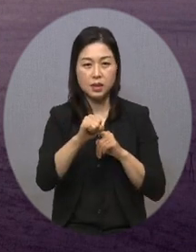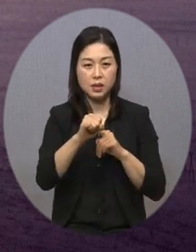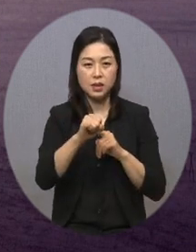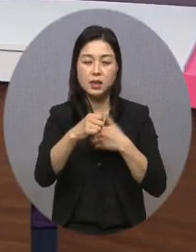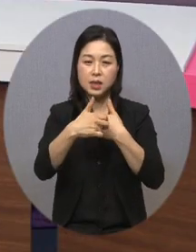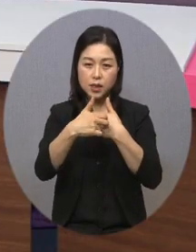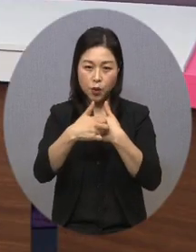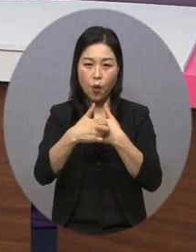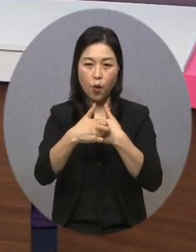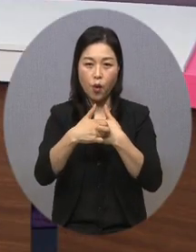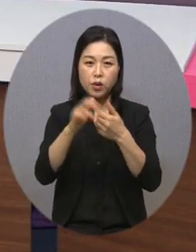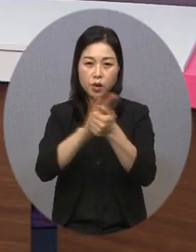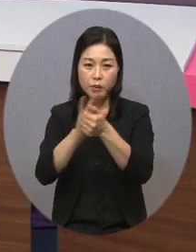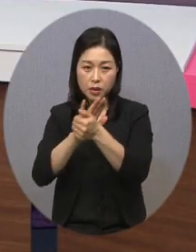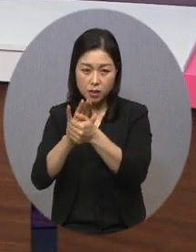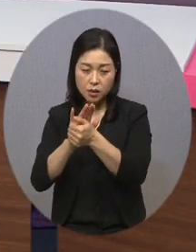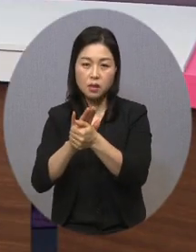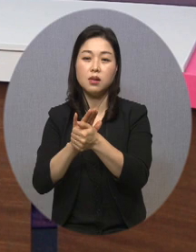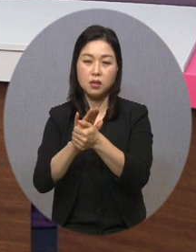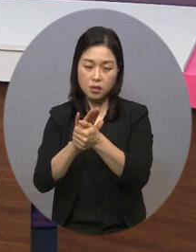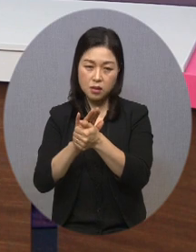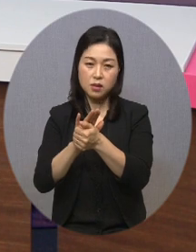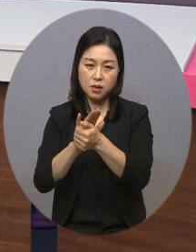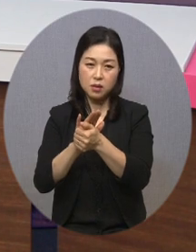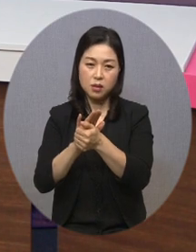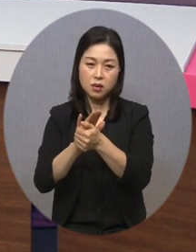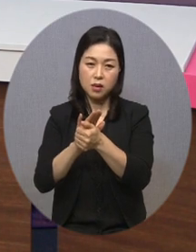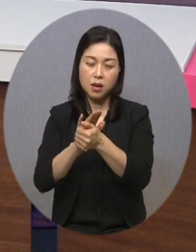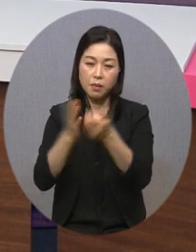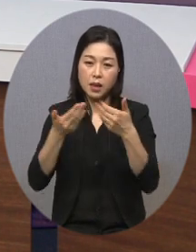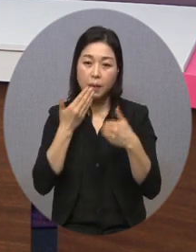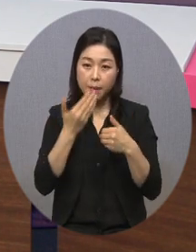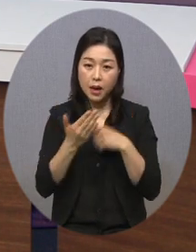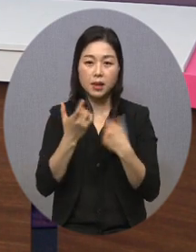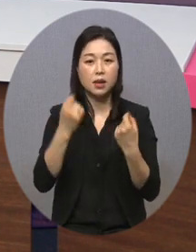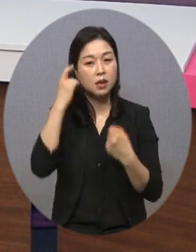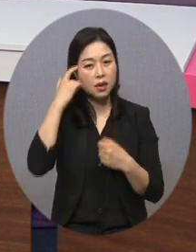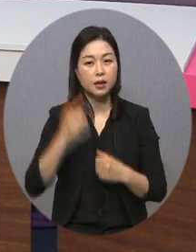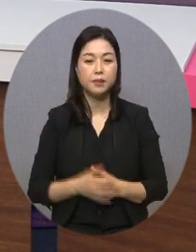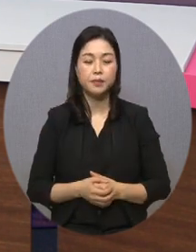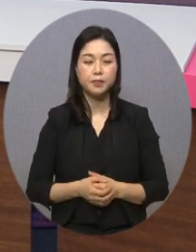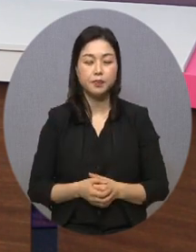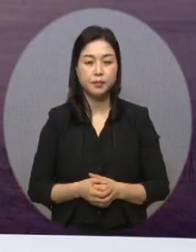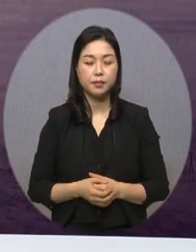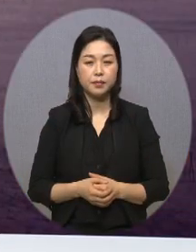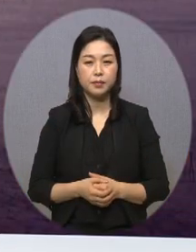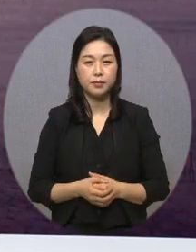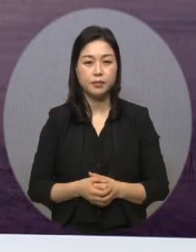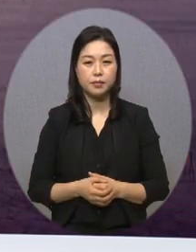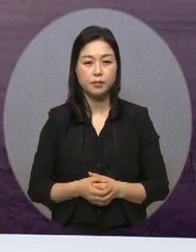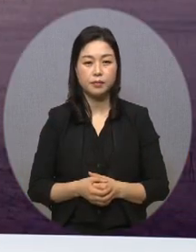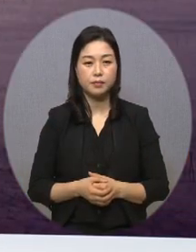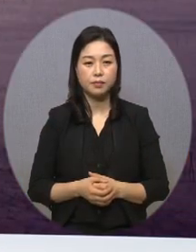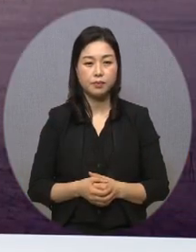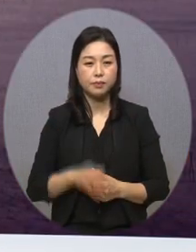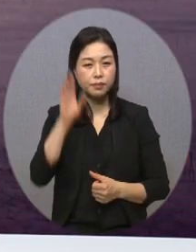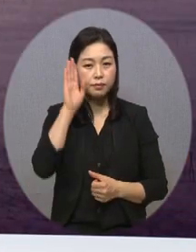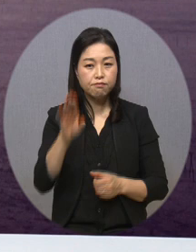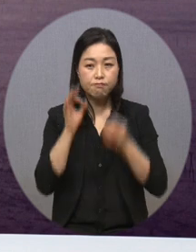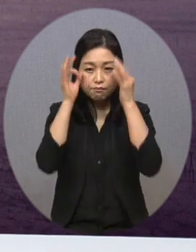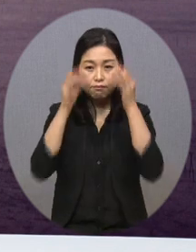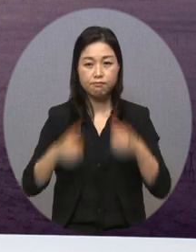의료 서비스를 받을 수 있다. 그런 측면에서 접근해야 될 거로 보고 있습니다. 그렇다면 앞으로 어떤